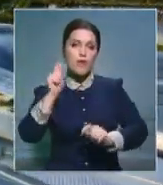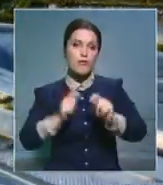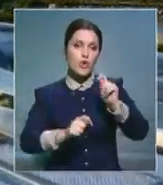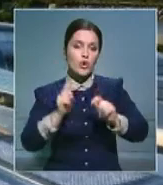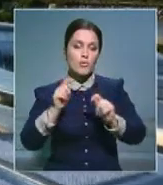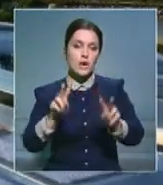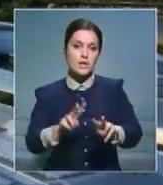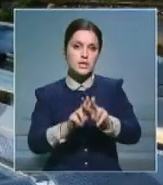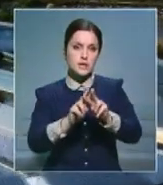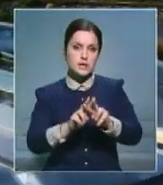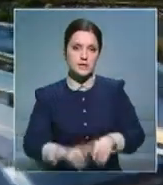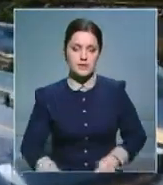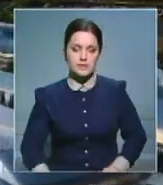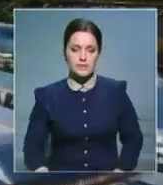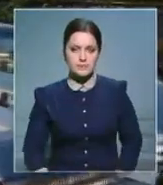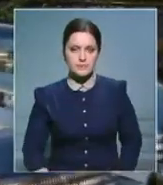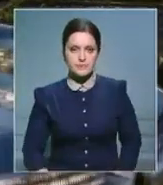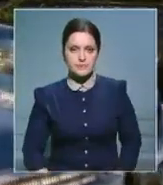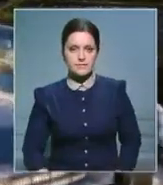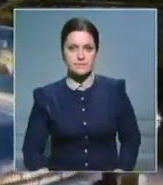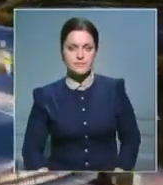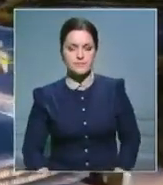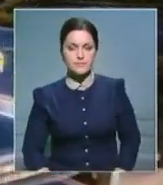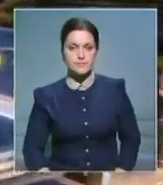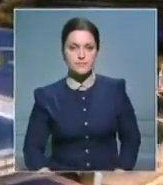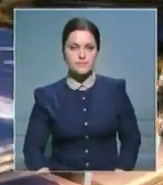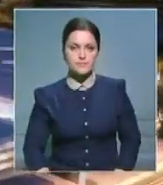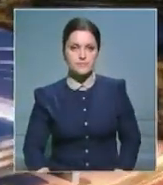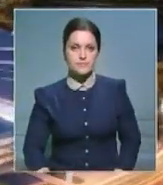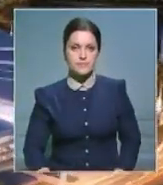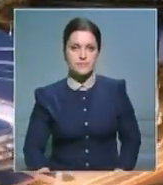в Астане. Елена Минкевич, Николя Фильёль,